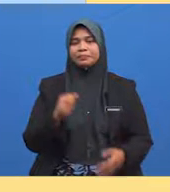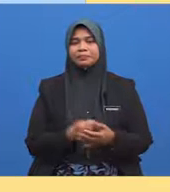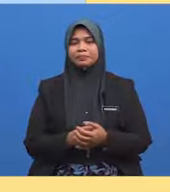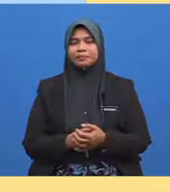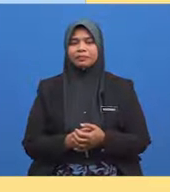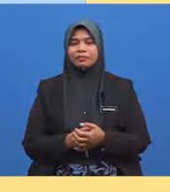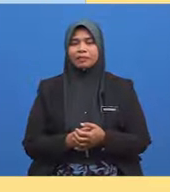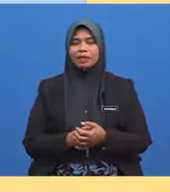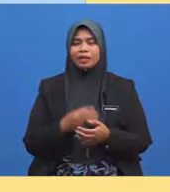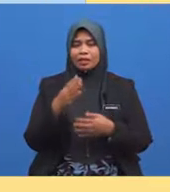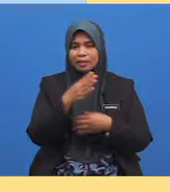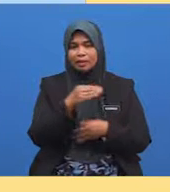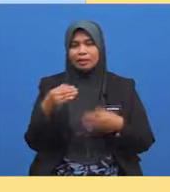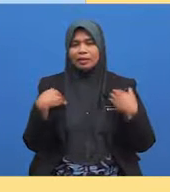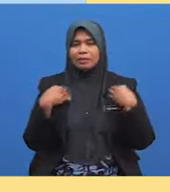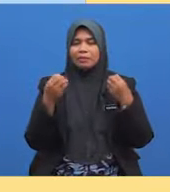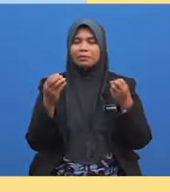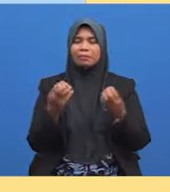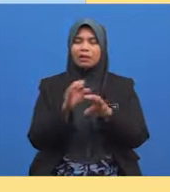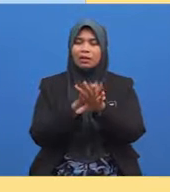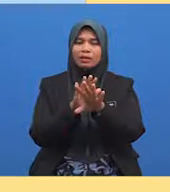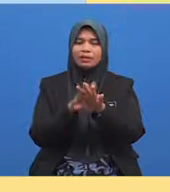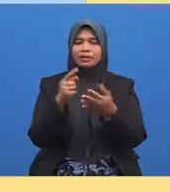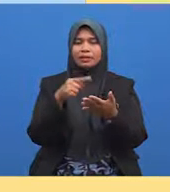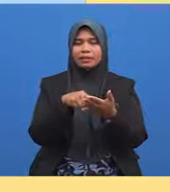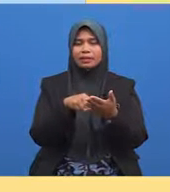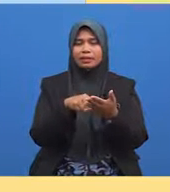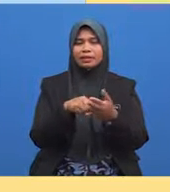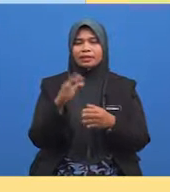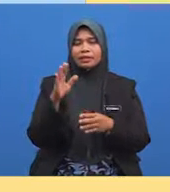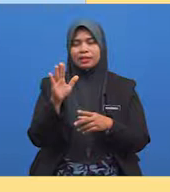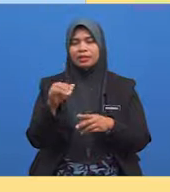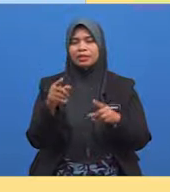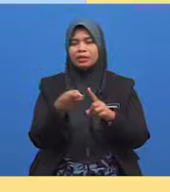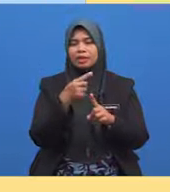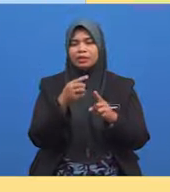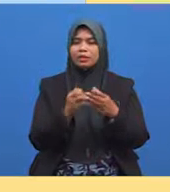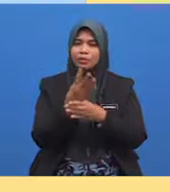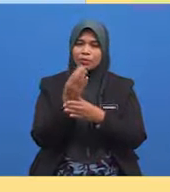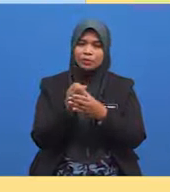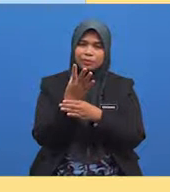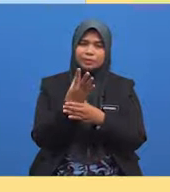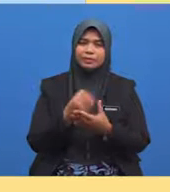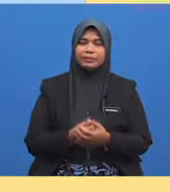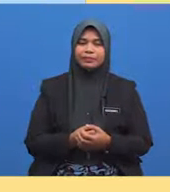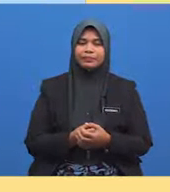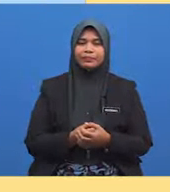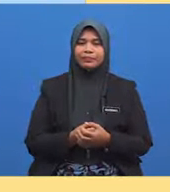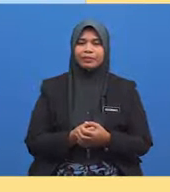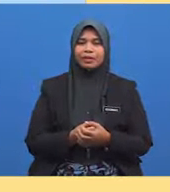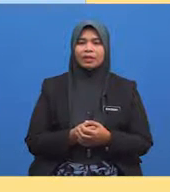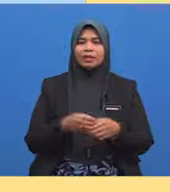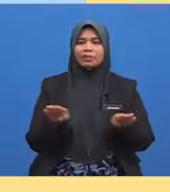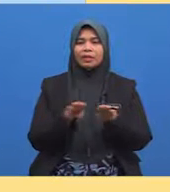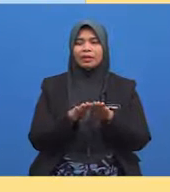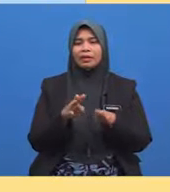Terdapat banyak lagi ubat-ubatan dan kosmetik diperbuat daripada tumbuhan. Seterusnya, sebagai